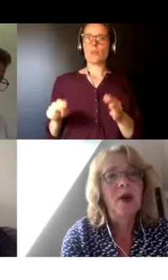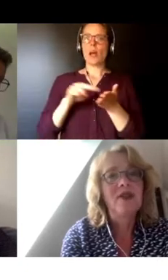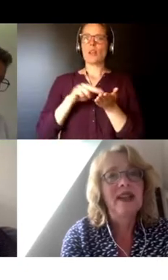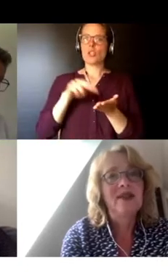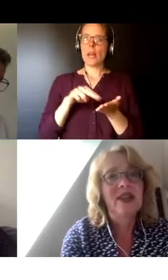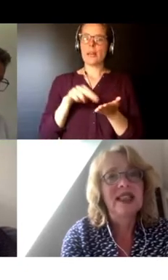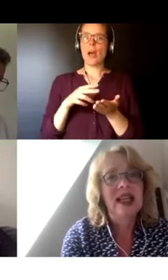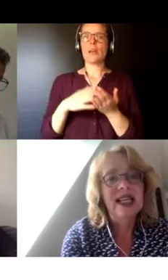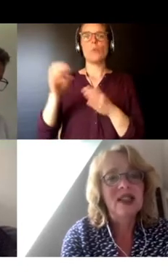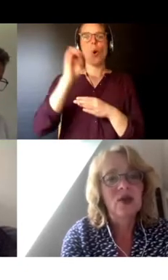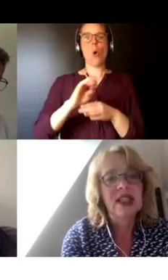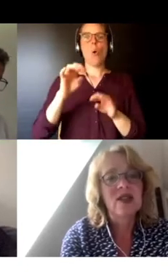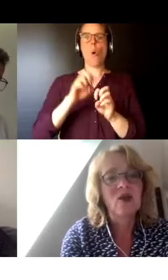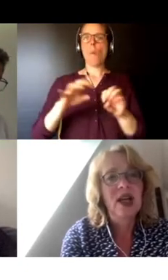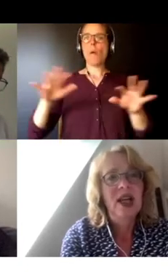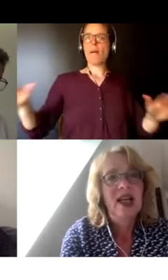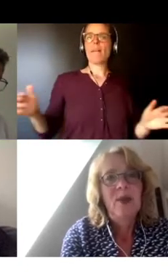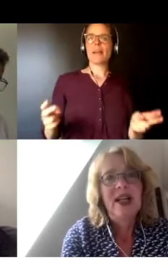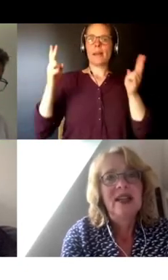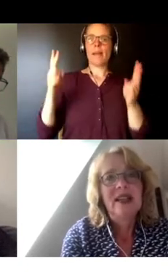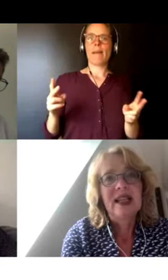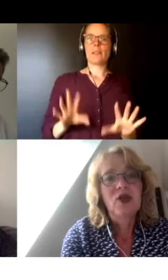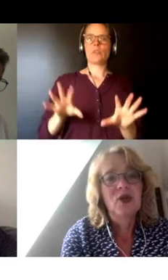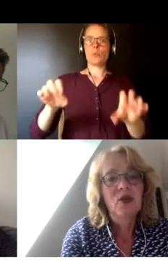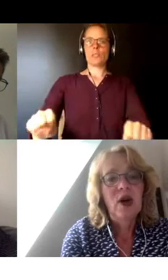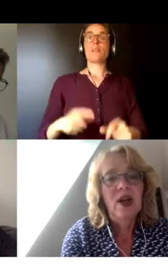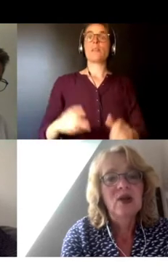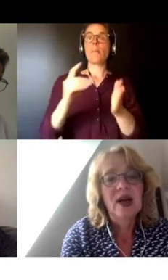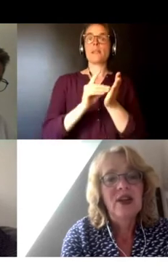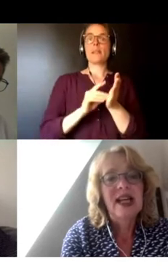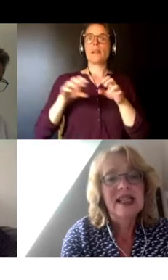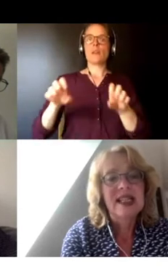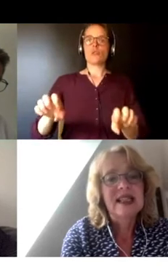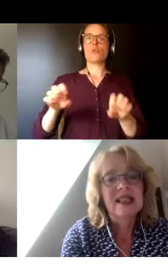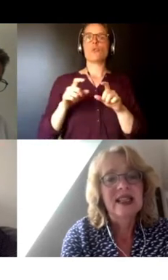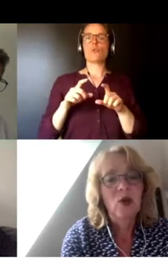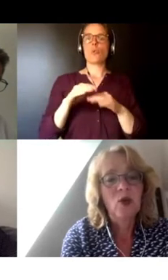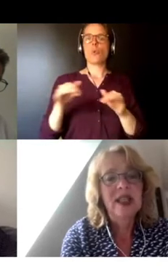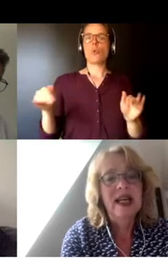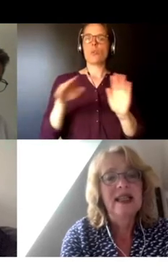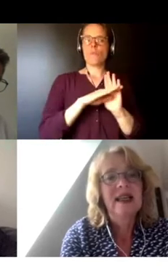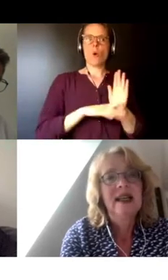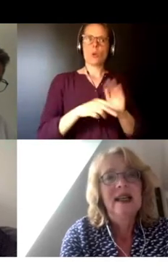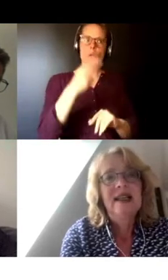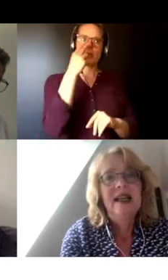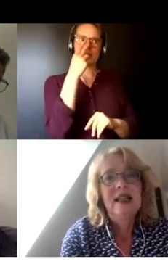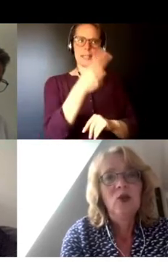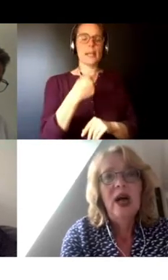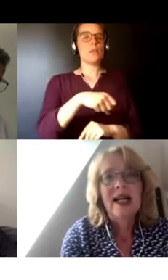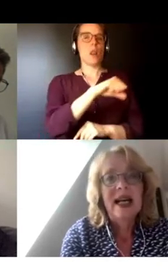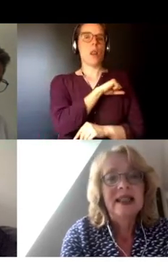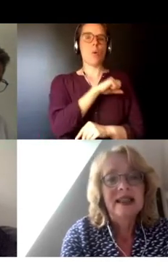und europaweite Rechtsdurchsetzung. Bei der Datenschutzgrundverordnung haben wir ja gesehen, dass es sich lohnt, einen in